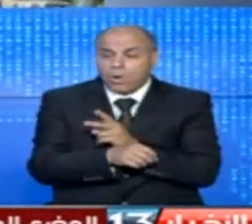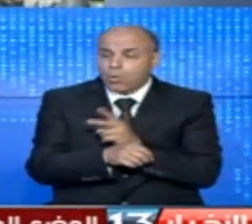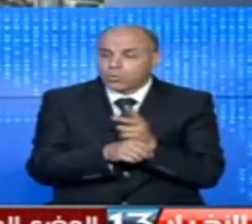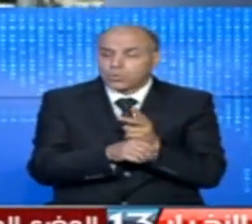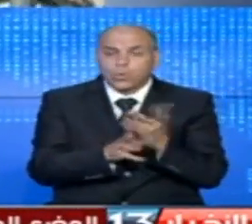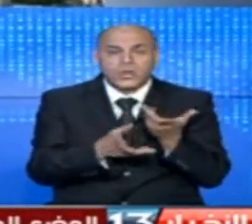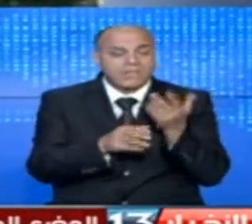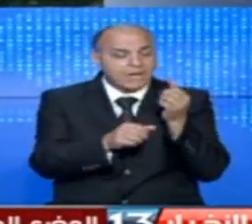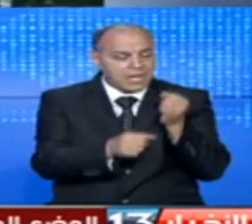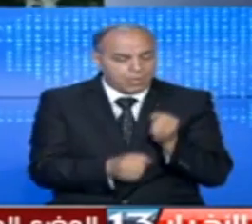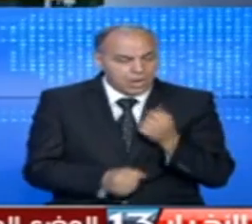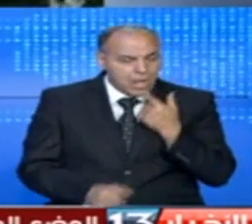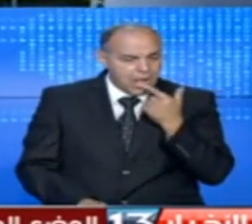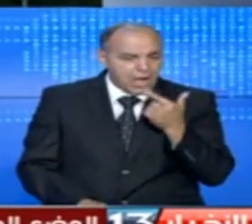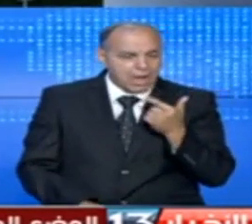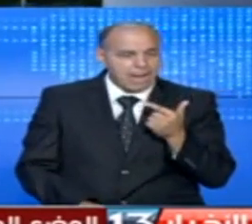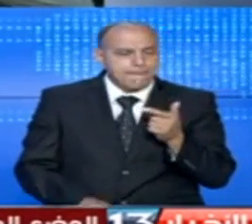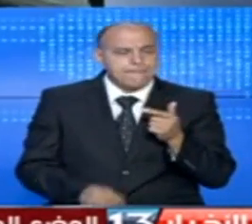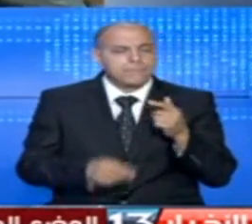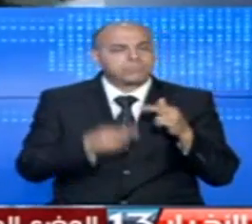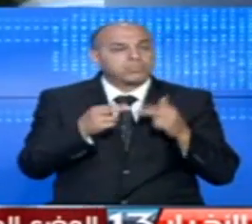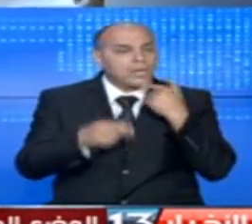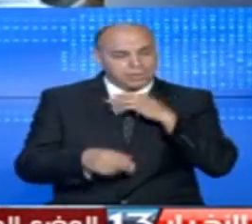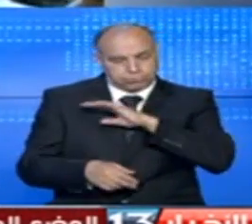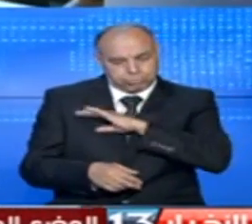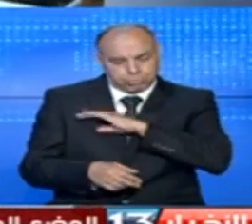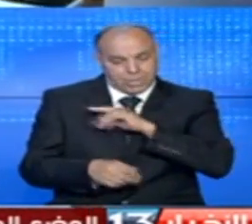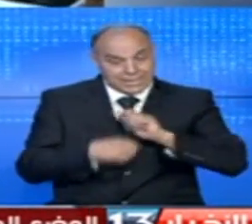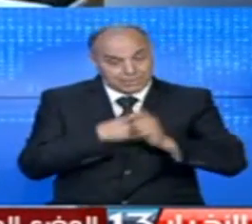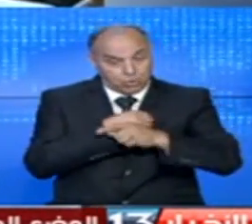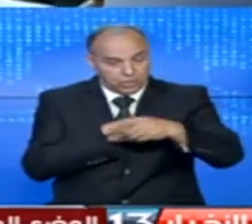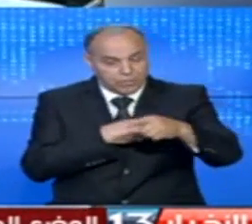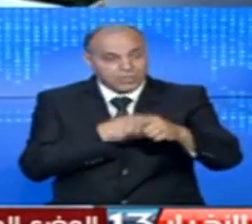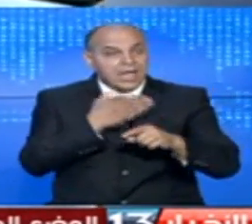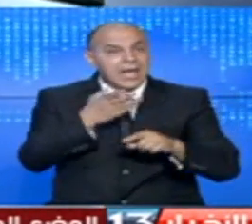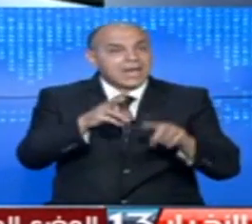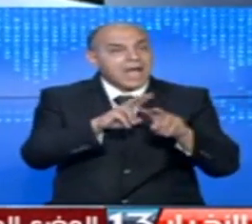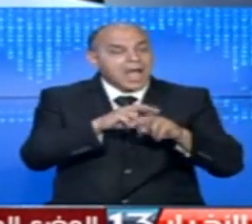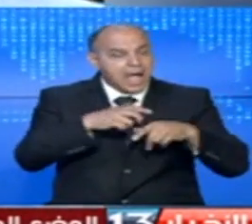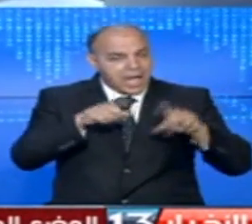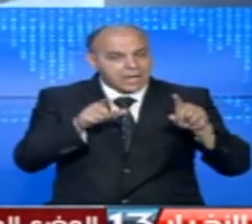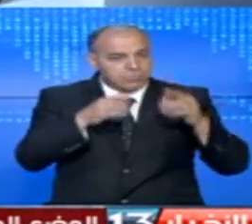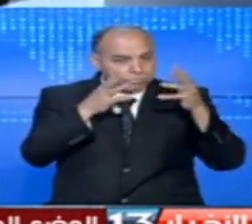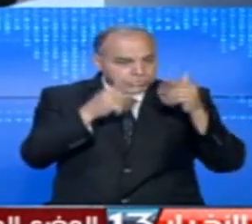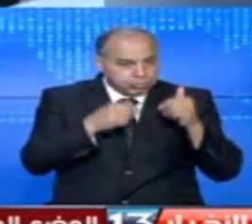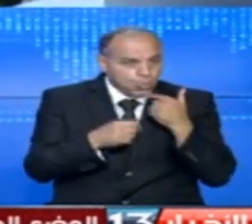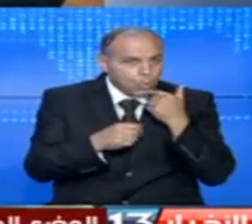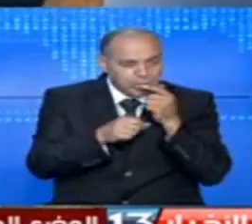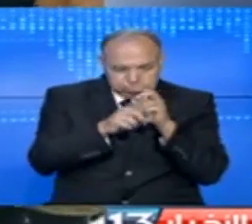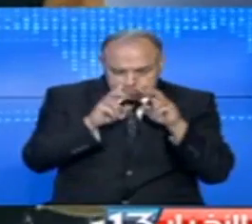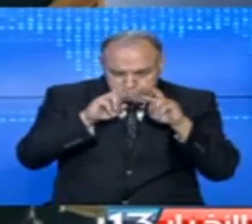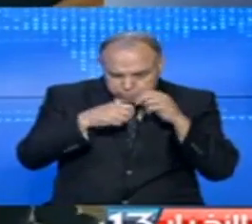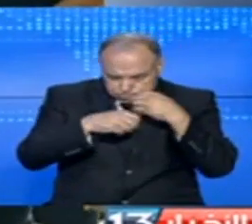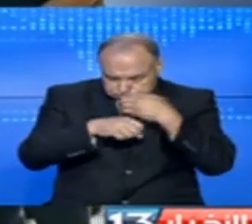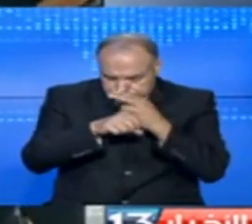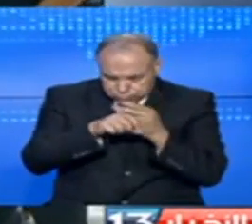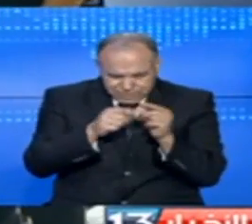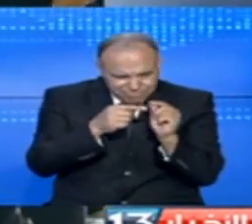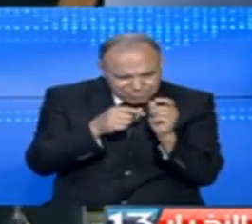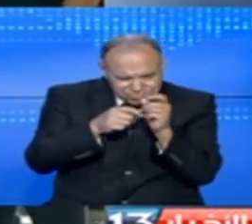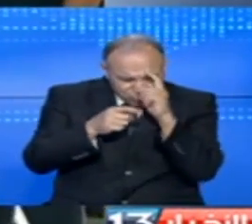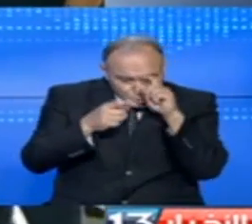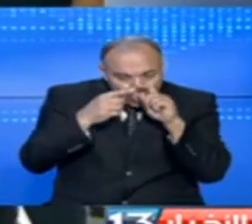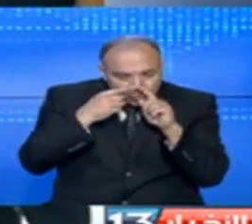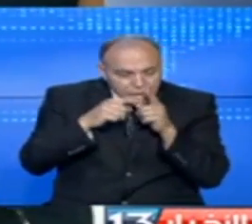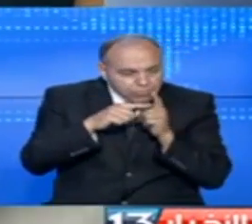وخطورته بالقيروان، أفاد معهد باستور أنه سيتولى خلال الأسبوع الجاري الإعلان عن نتائج عملية التقطيع الجيني لعدد من